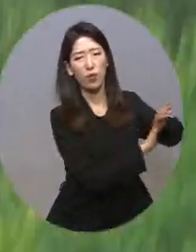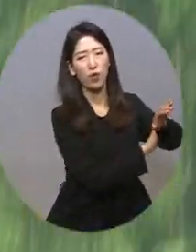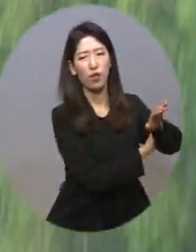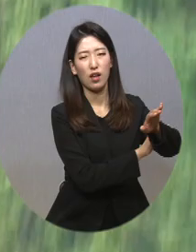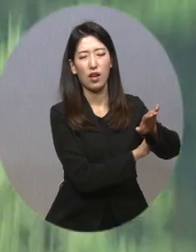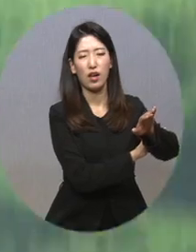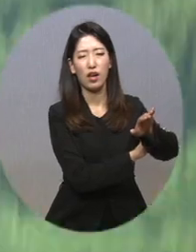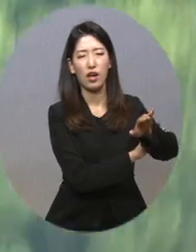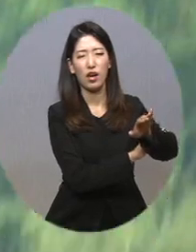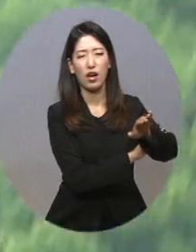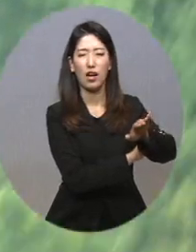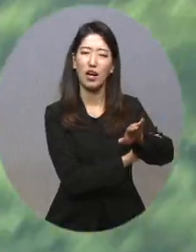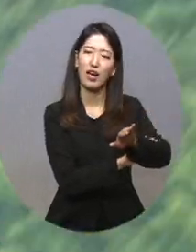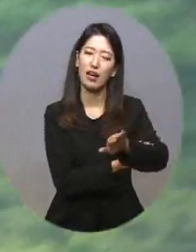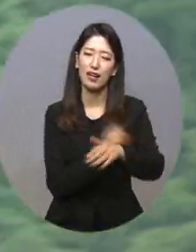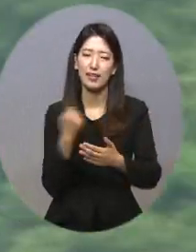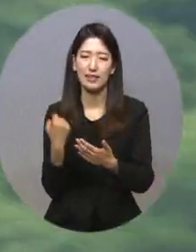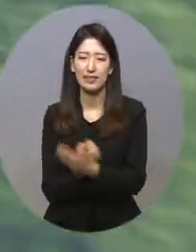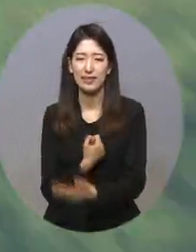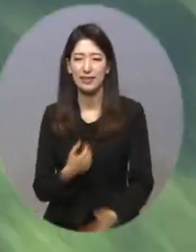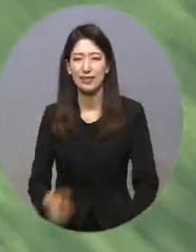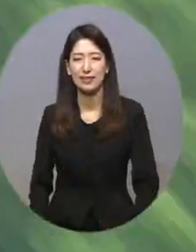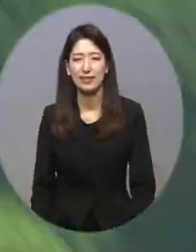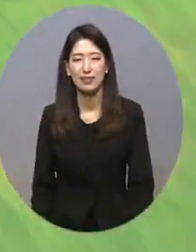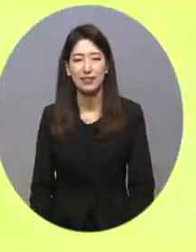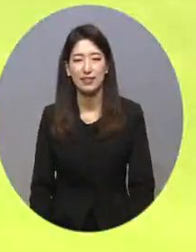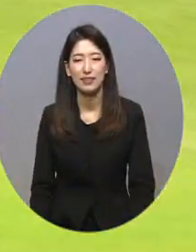와. 어 너무 왼쪽이다. 어, 왼쪽이다.